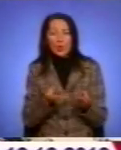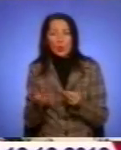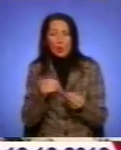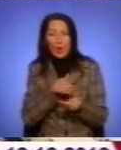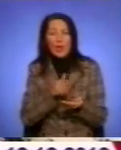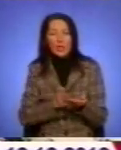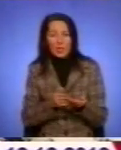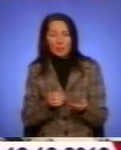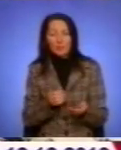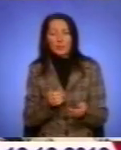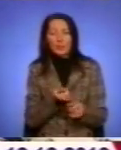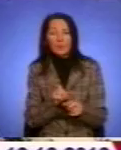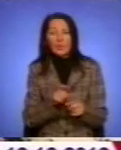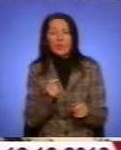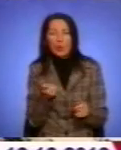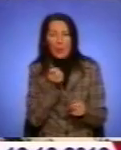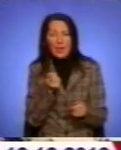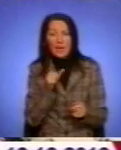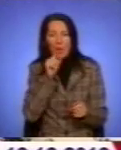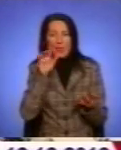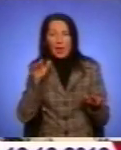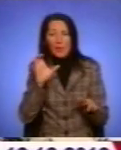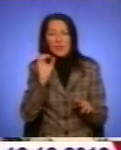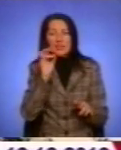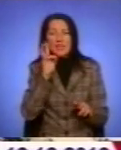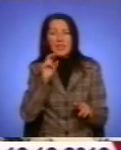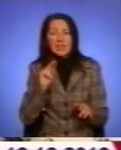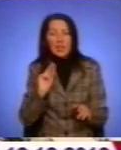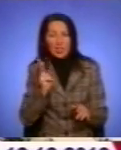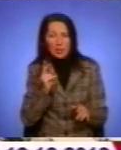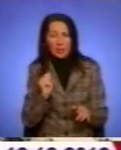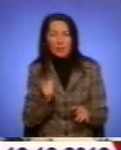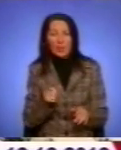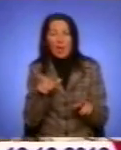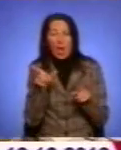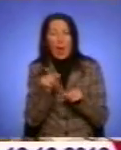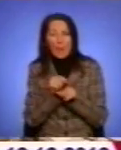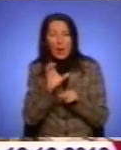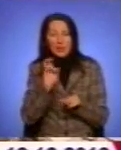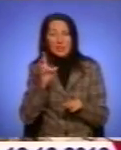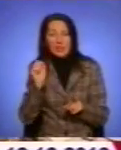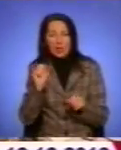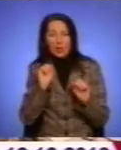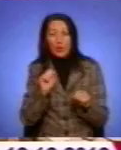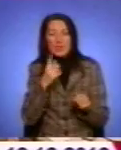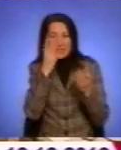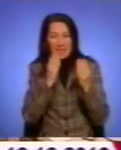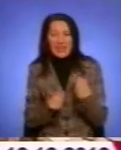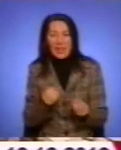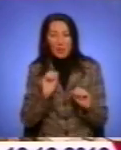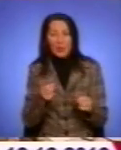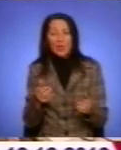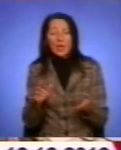птахам, наприклад, синичкам. Пара синиць влітку за день може знищити шкідників на 40 деревах. Тому наш обов'язок, вважають